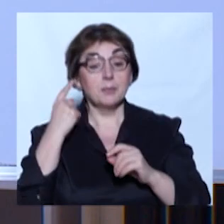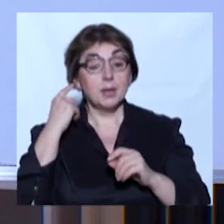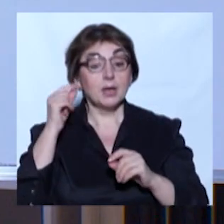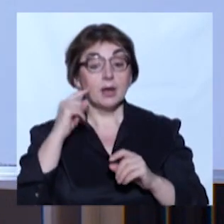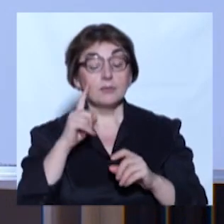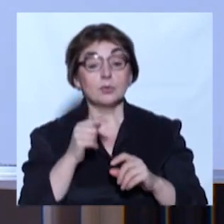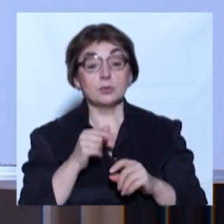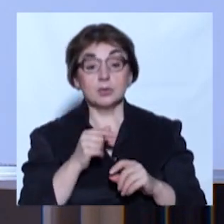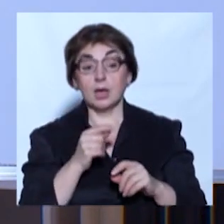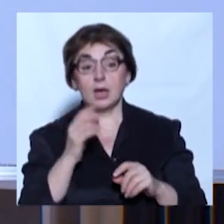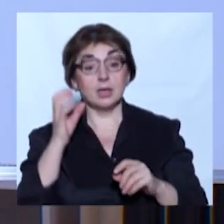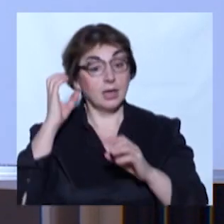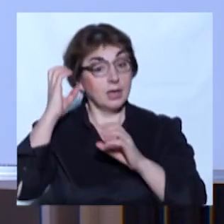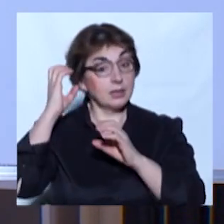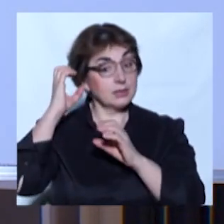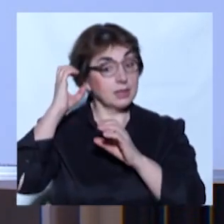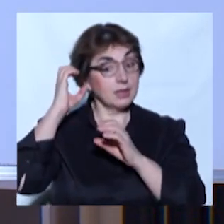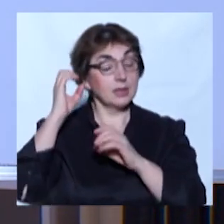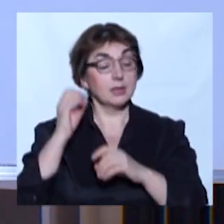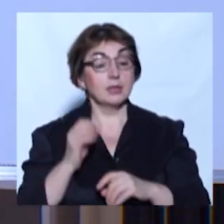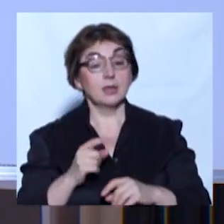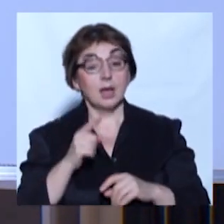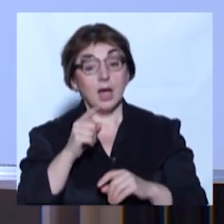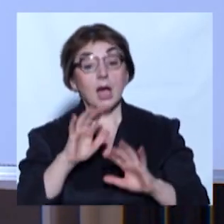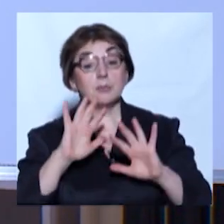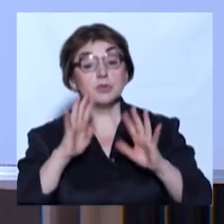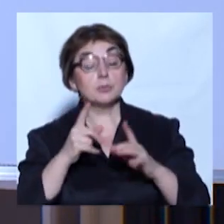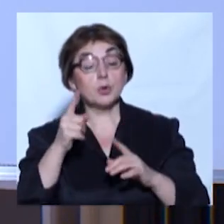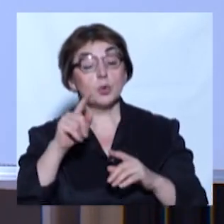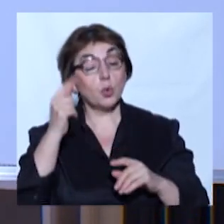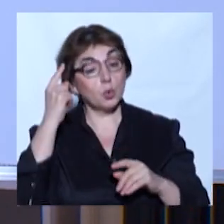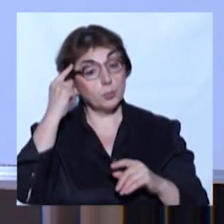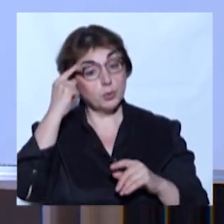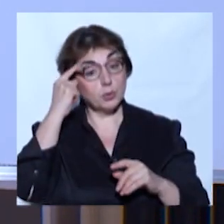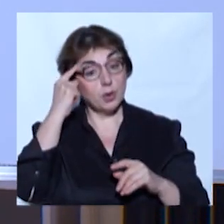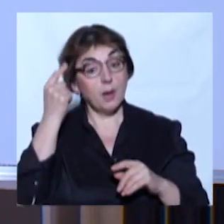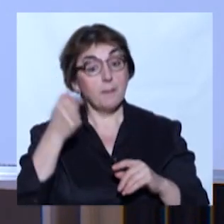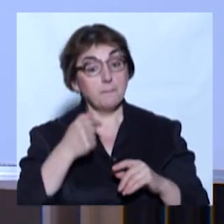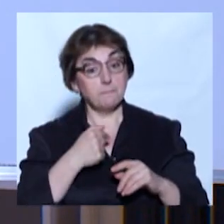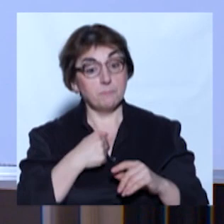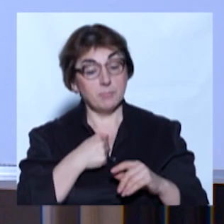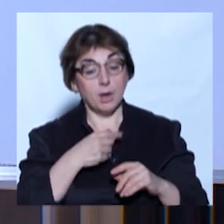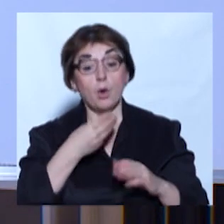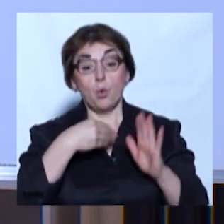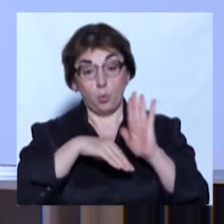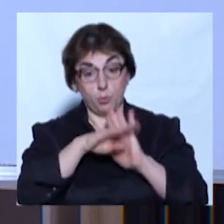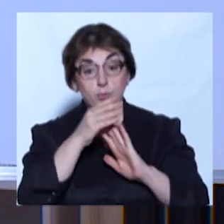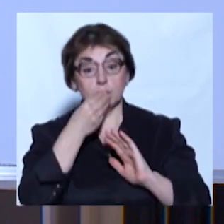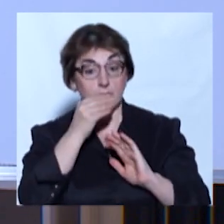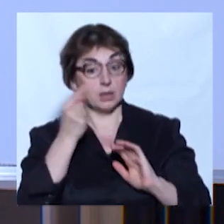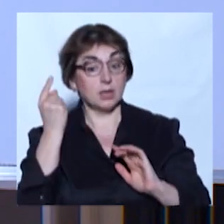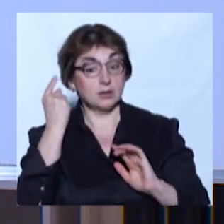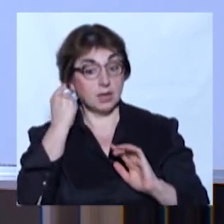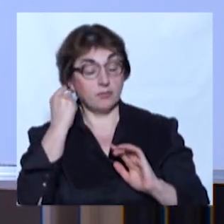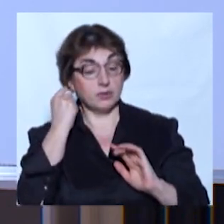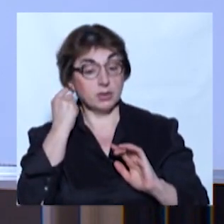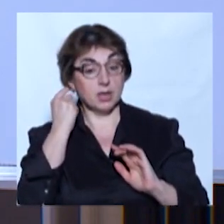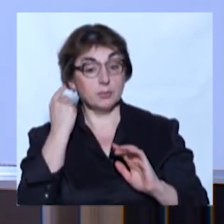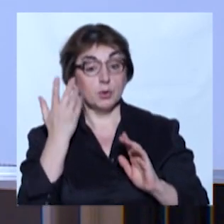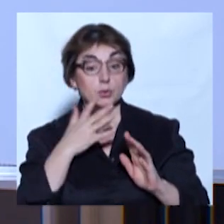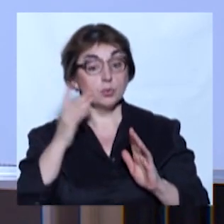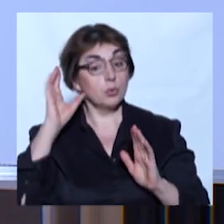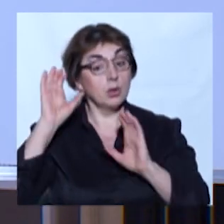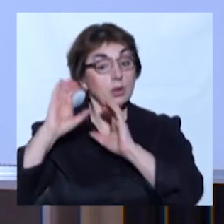გავიგო აი მაგალითად ასე, მაშინ თქვენ როგორ ფიქრობთ? მე უკეთ გავიგებ საათის ხმას მილით, თუ